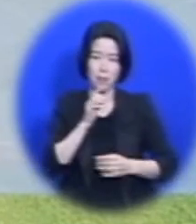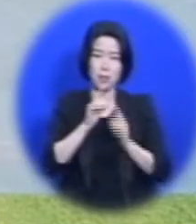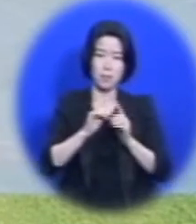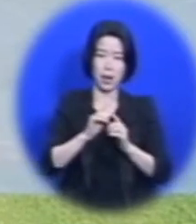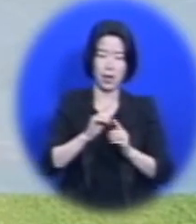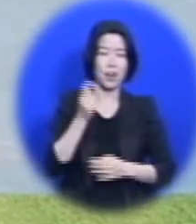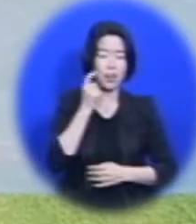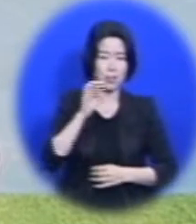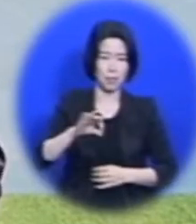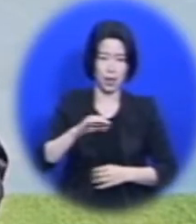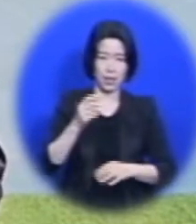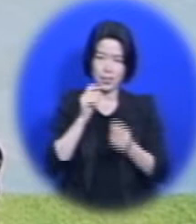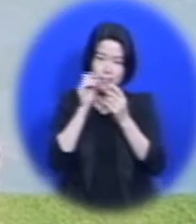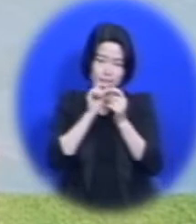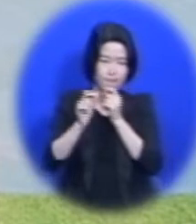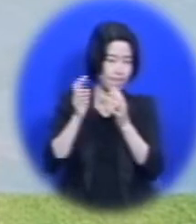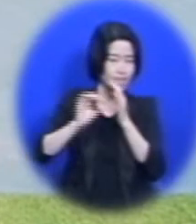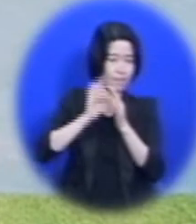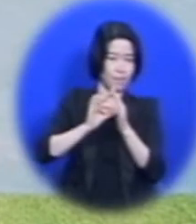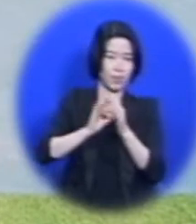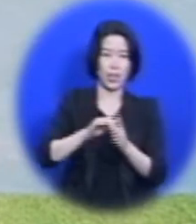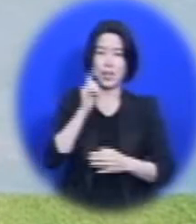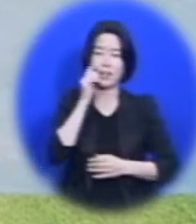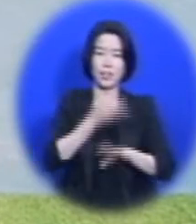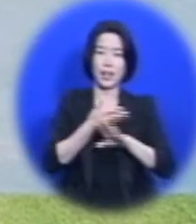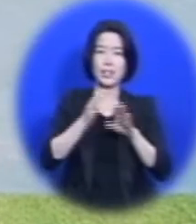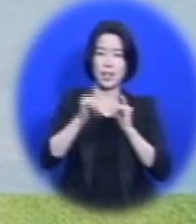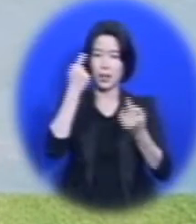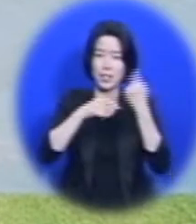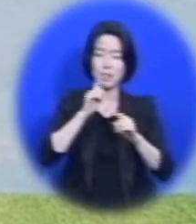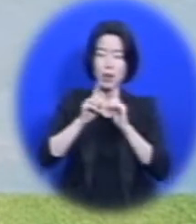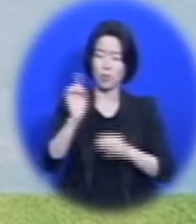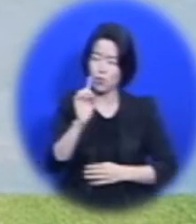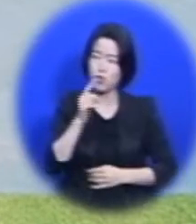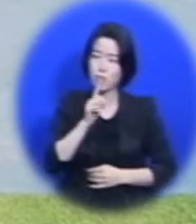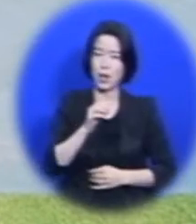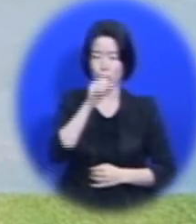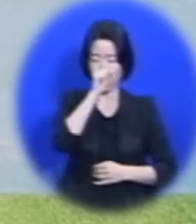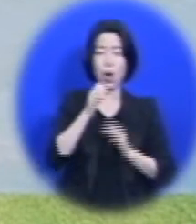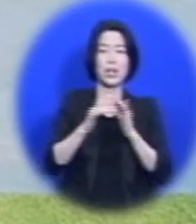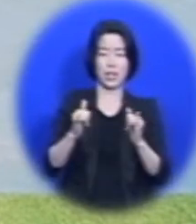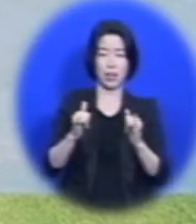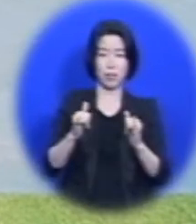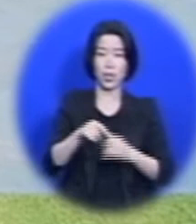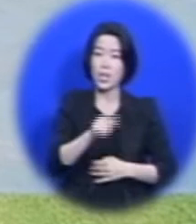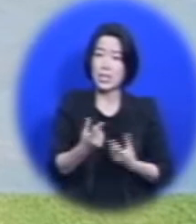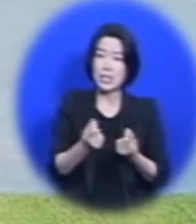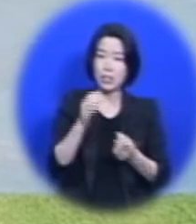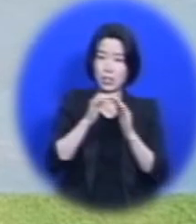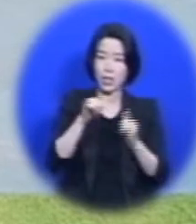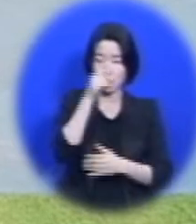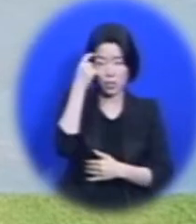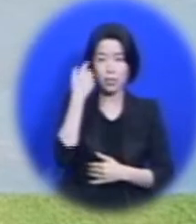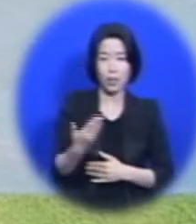인간이고 남을 해치는 말이라면 무슨 말이든지 좋아하는 자, 이런 사람이 있을까요?